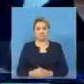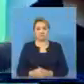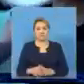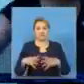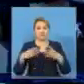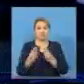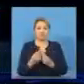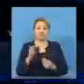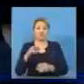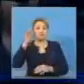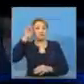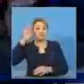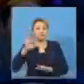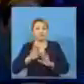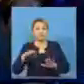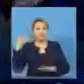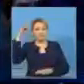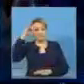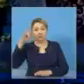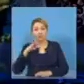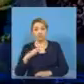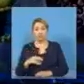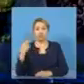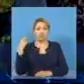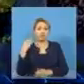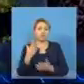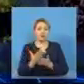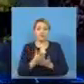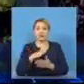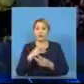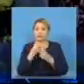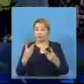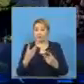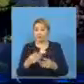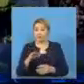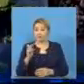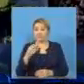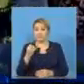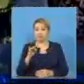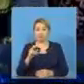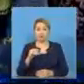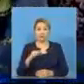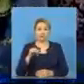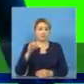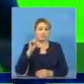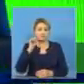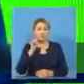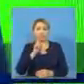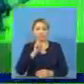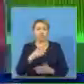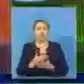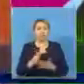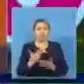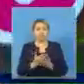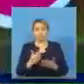Семья Власовых известна не только в Казахстане, но и за его пределами. Несмотря на то, что Василий и Людмила плохо слышат, они ничем